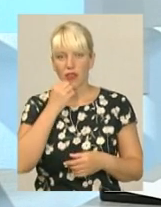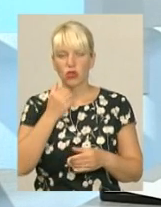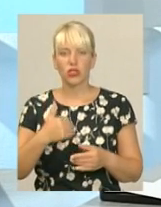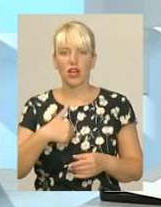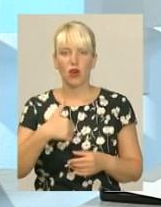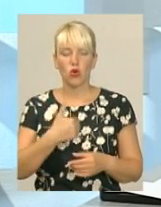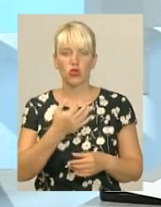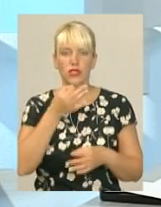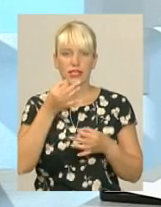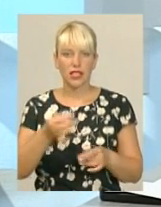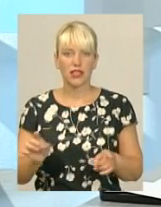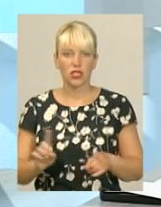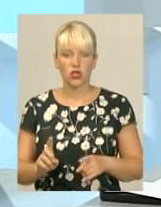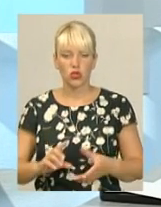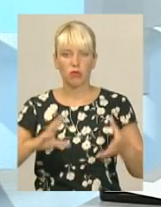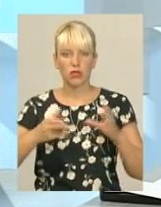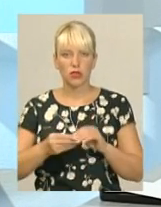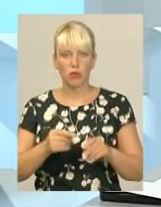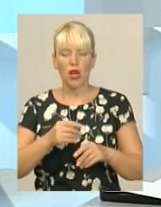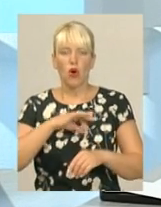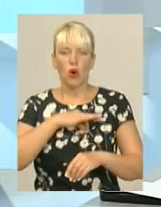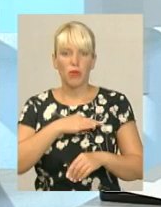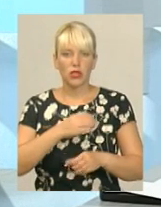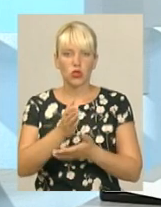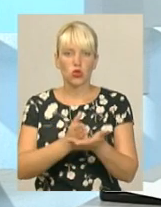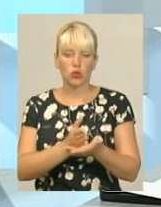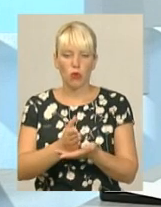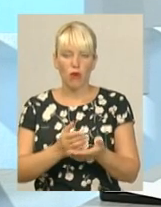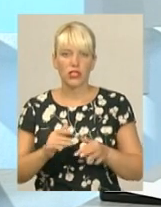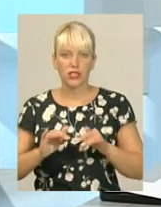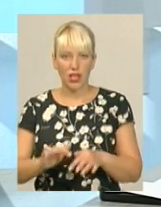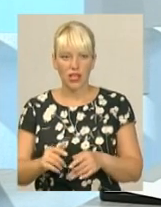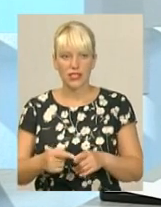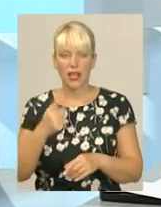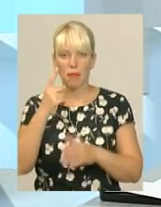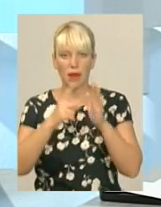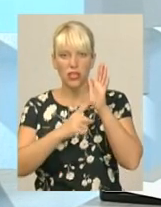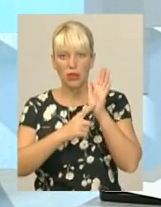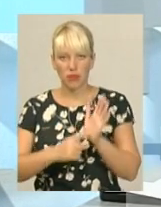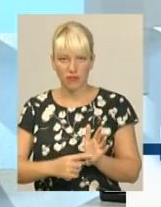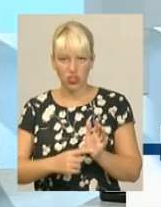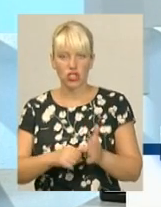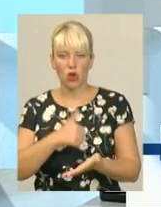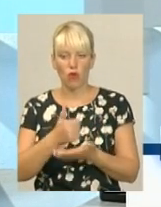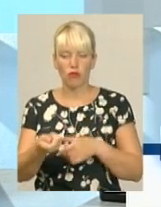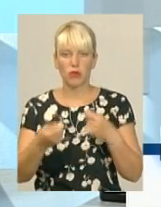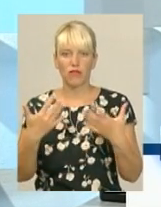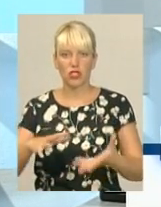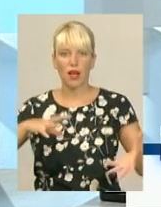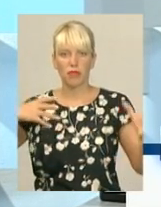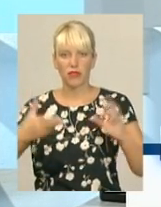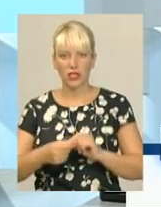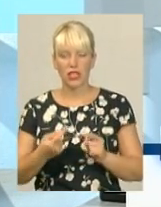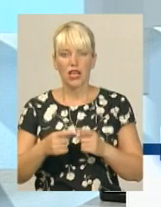що підсумки оперативно-службової діяльності за перше півріччя в головному управлінні ми вже провели. На підведення підсумків ми